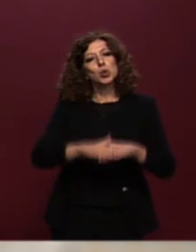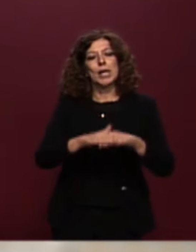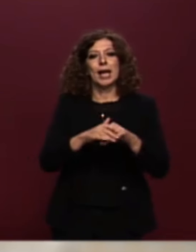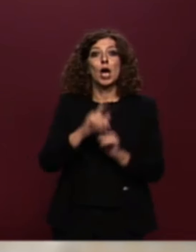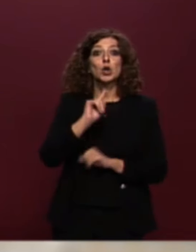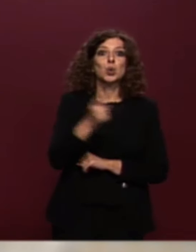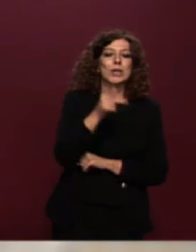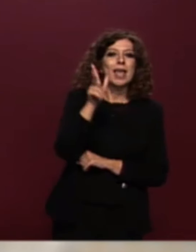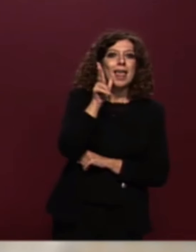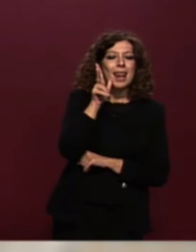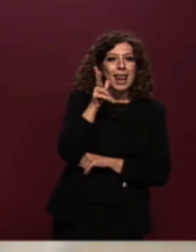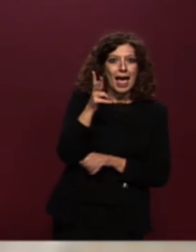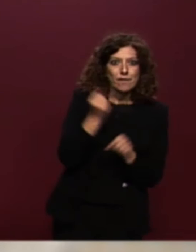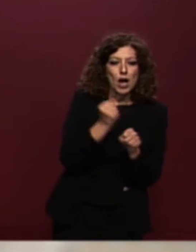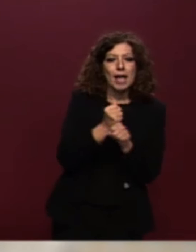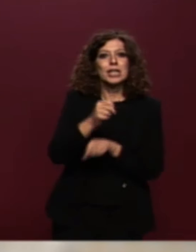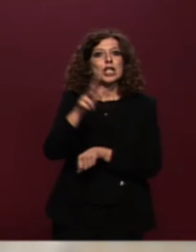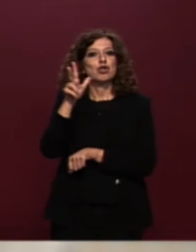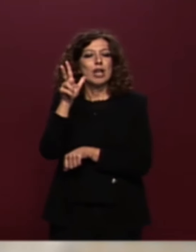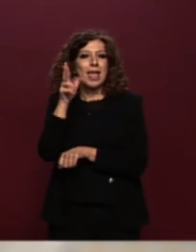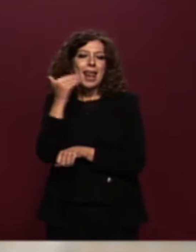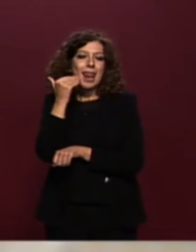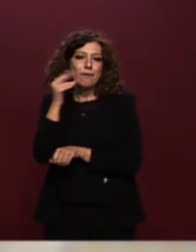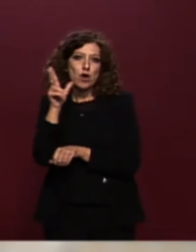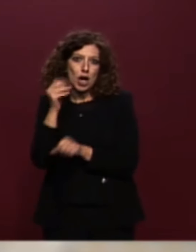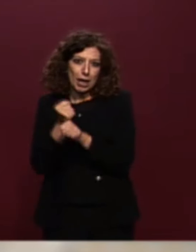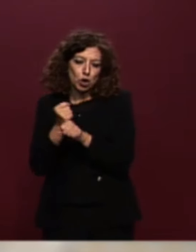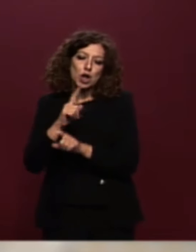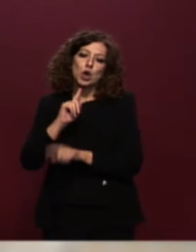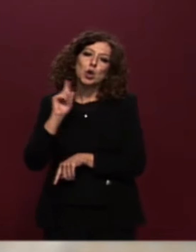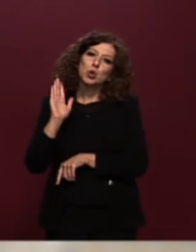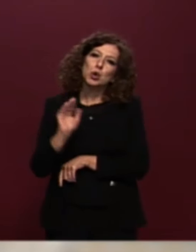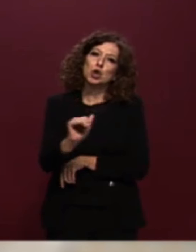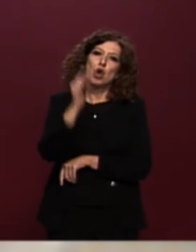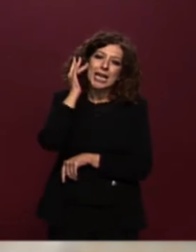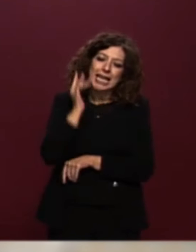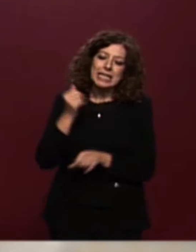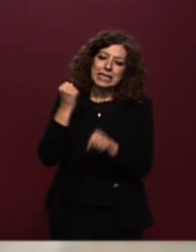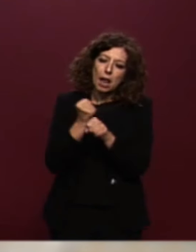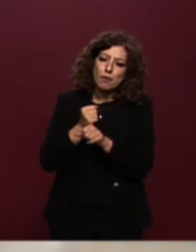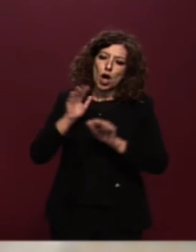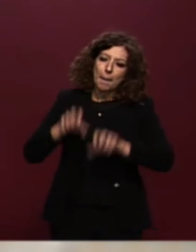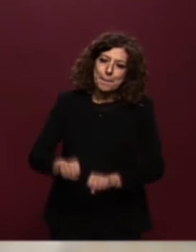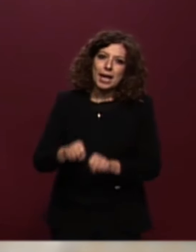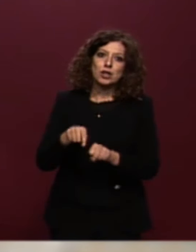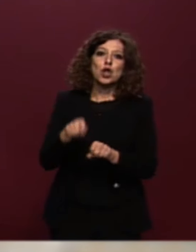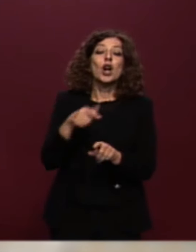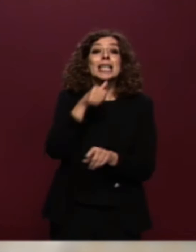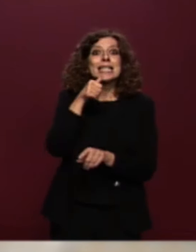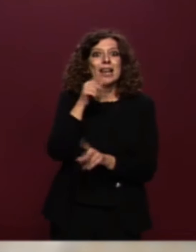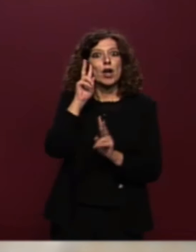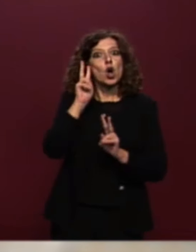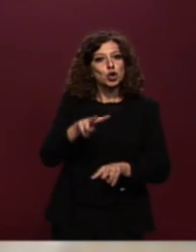lavoratrici e lavoratori, a chi quotidianamente si impegna e rischia, chiediamo di fare la propria parte, di vigilare e